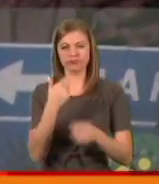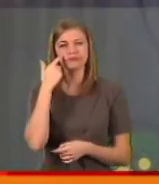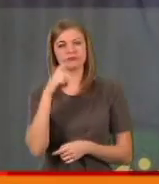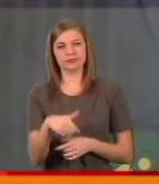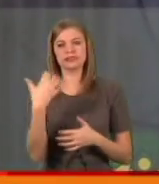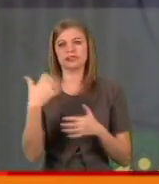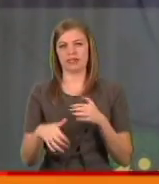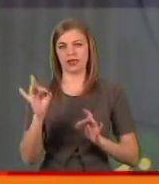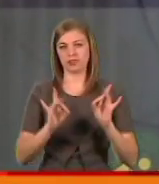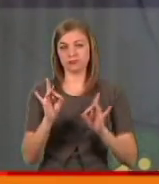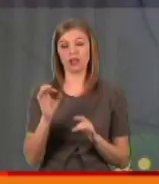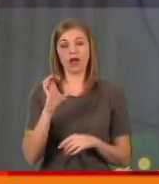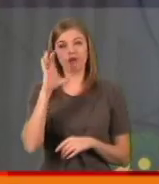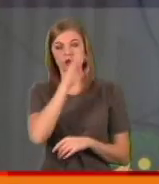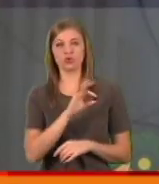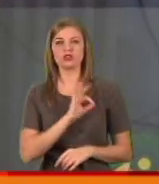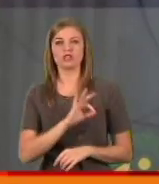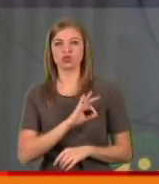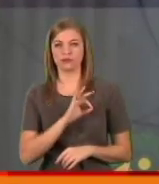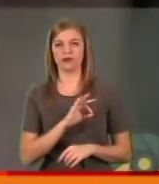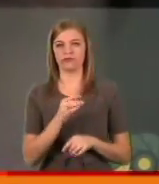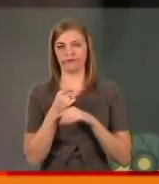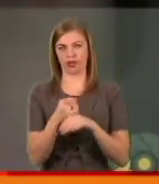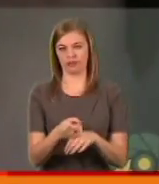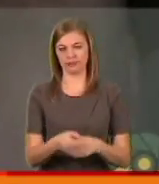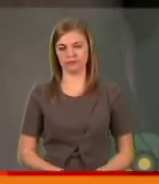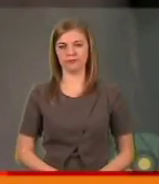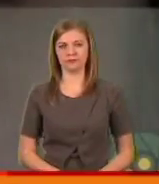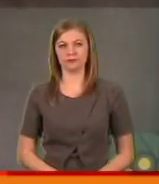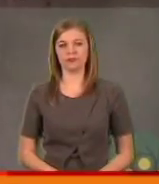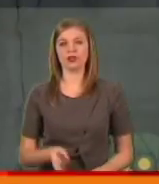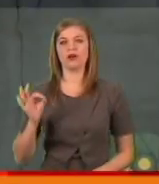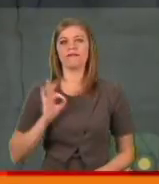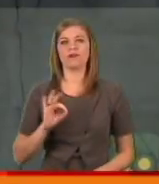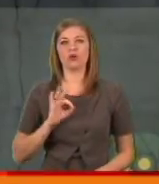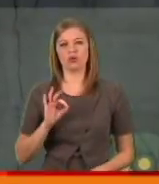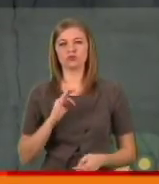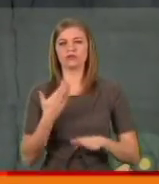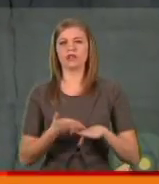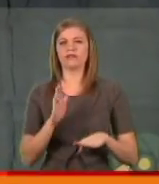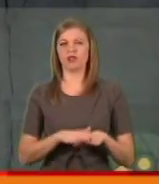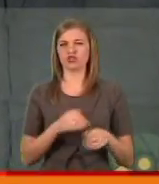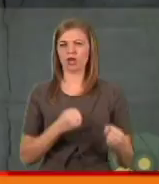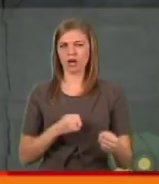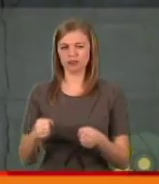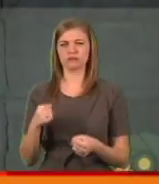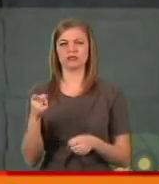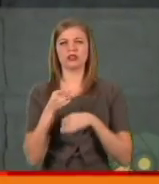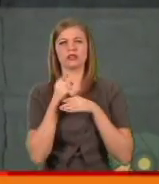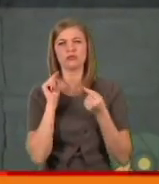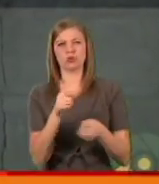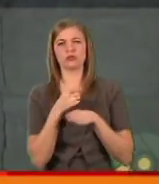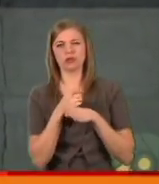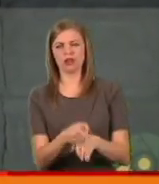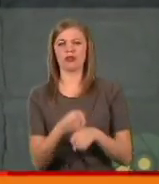переважно середнім калібром, а вночі застосував у наш бік танки. Використовують важкі гранатомети, станковий